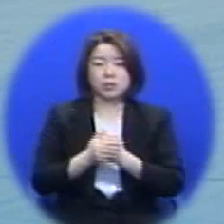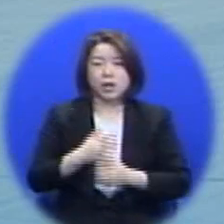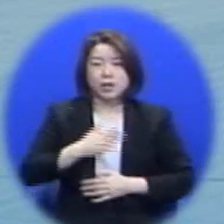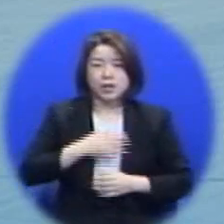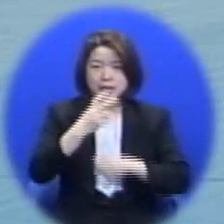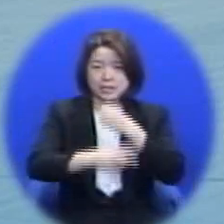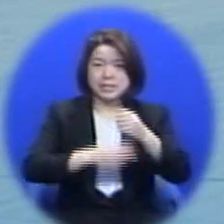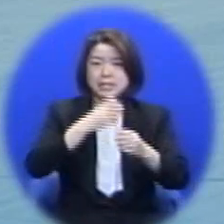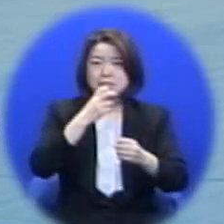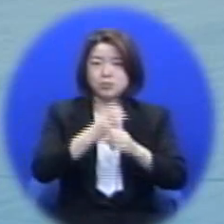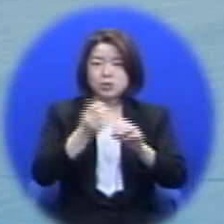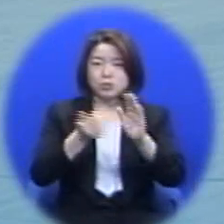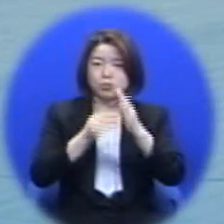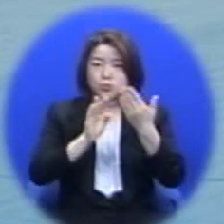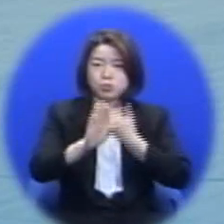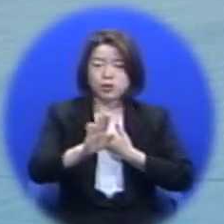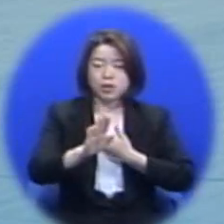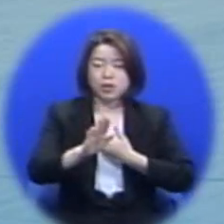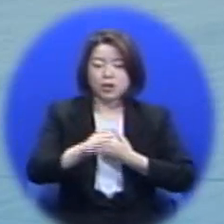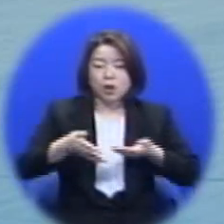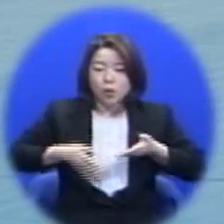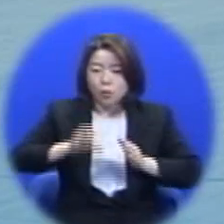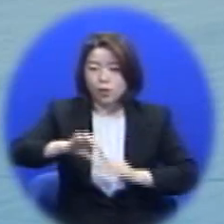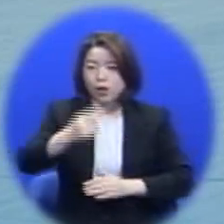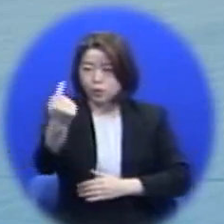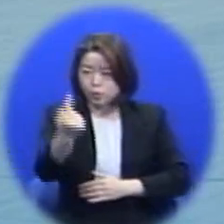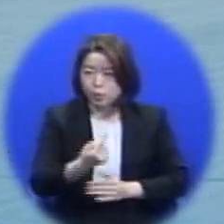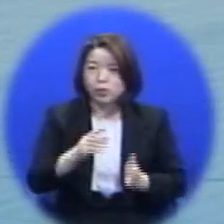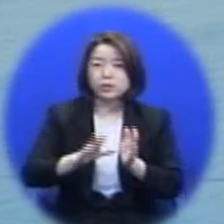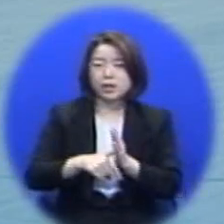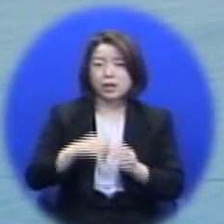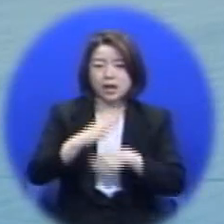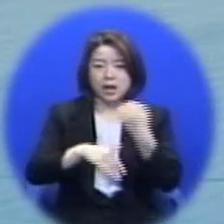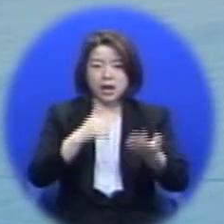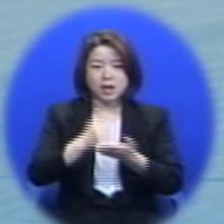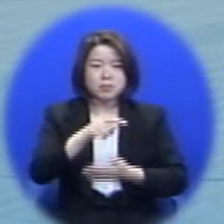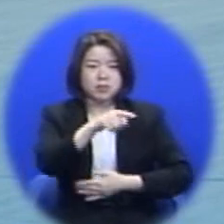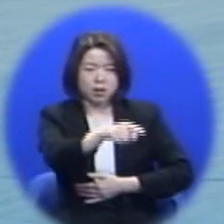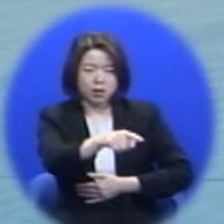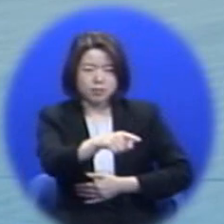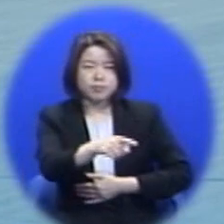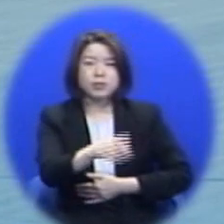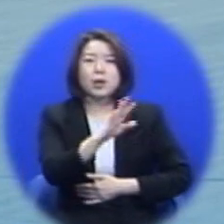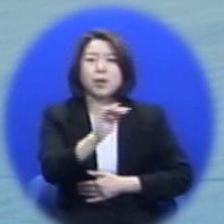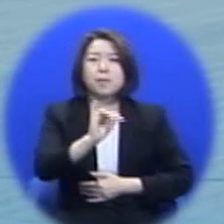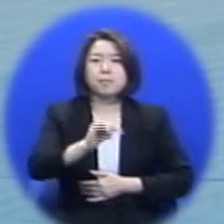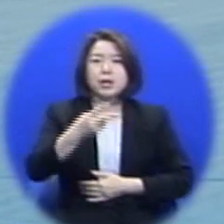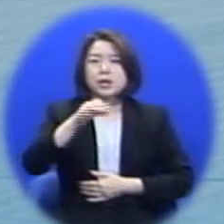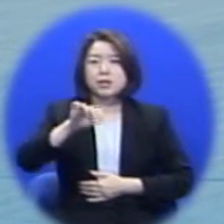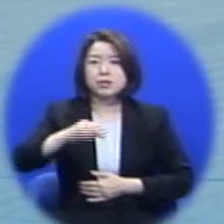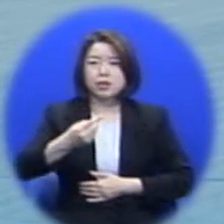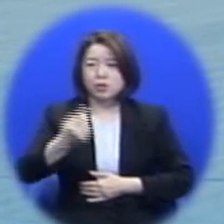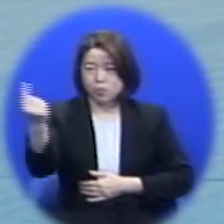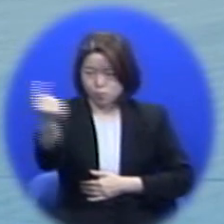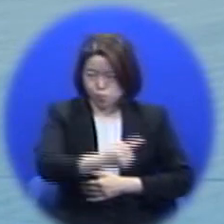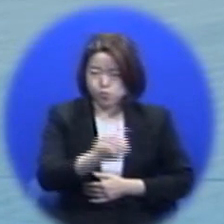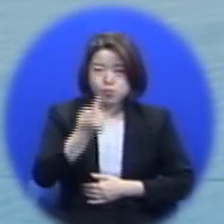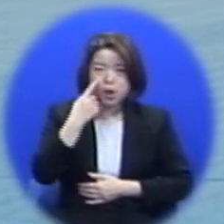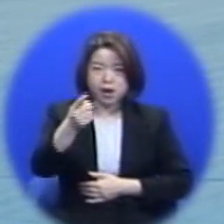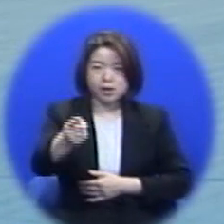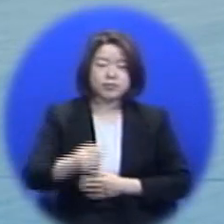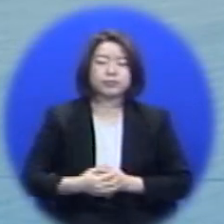야곱이 다시 이제 고향으로 돌아올 때 하나님께서 야곱에게 너 베델로 올라오라! 베델로 올라오라고